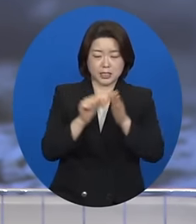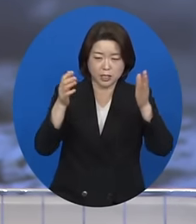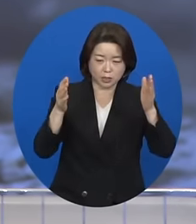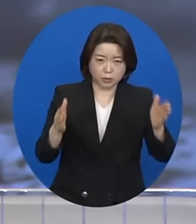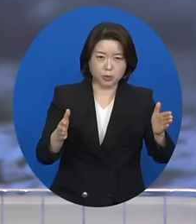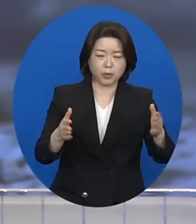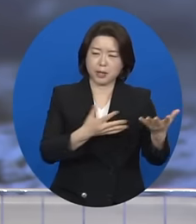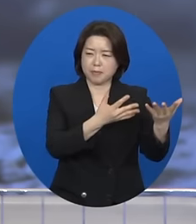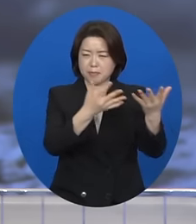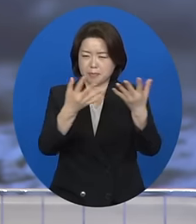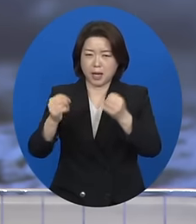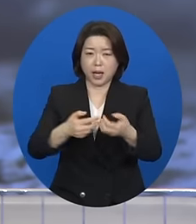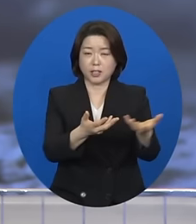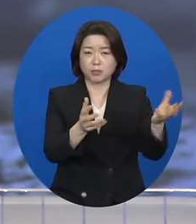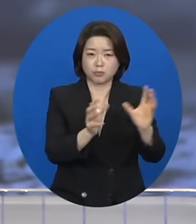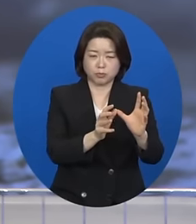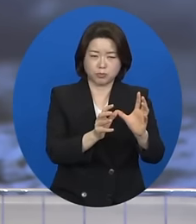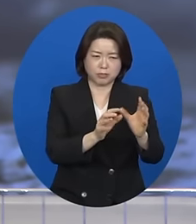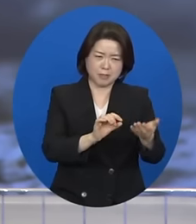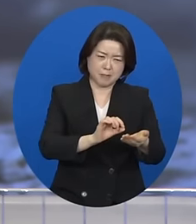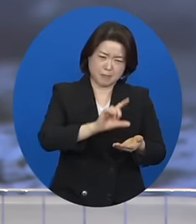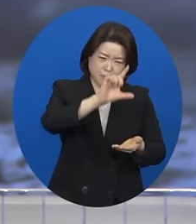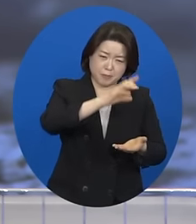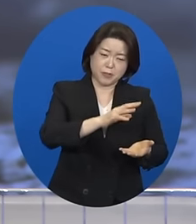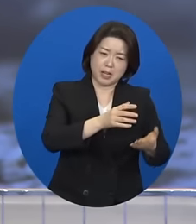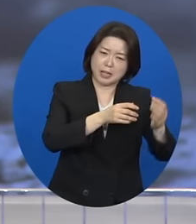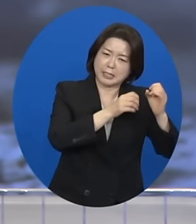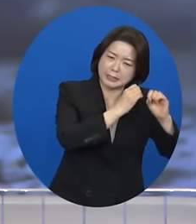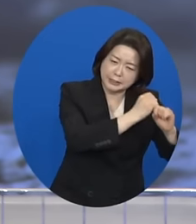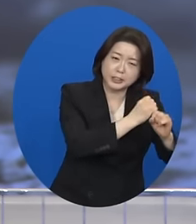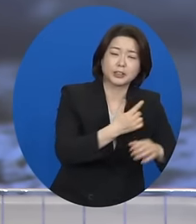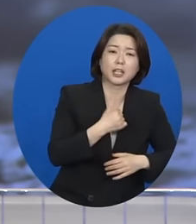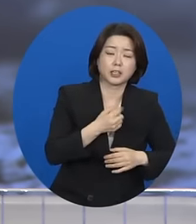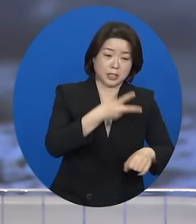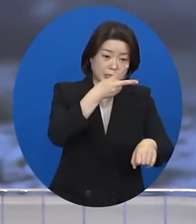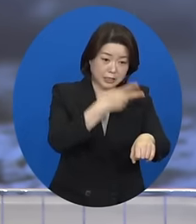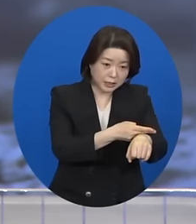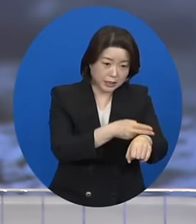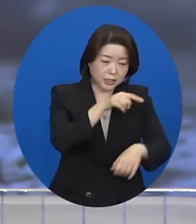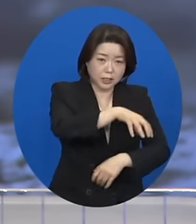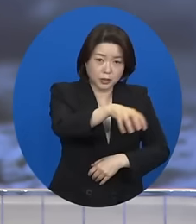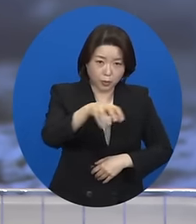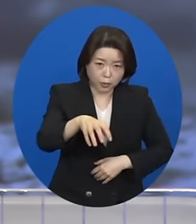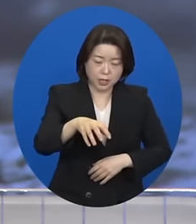많은 부분을 지하고 했던 것들을 어낸 그